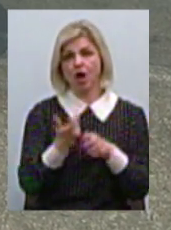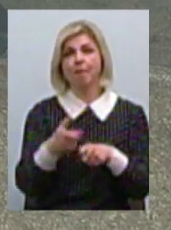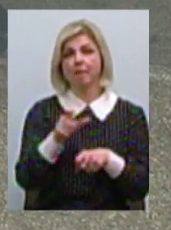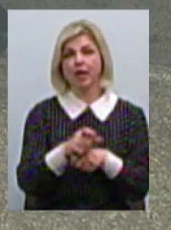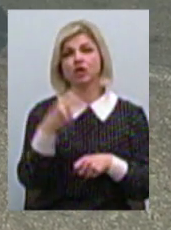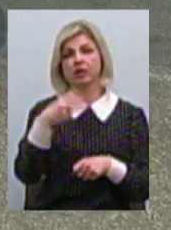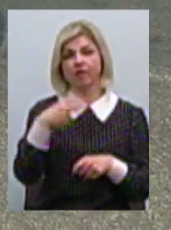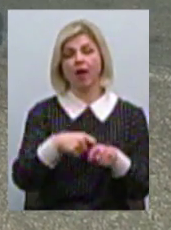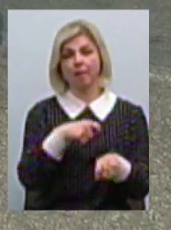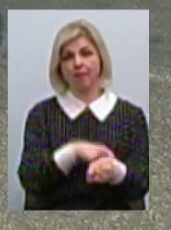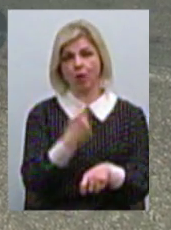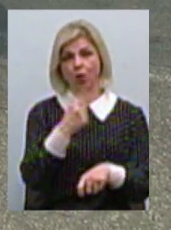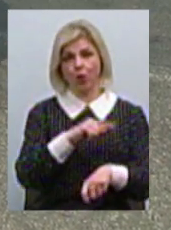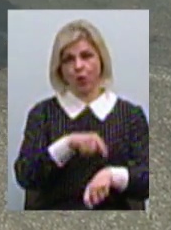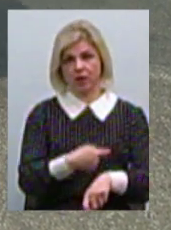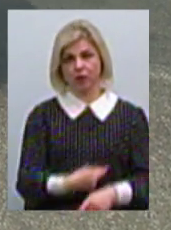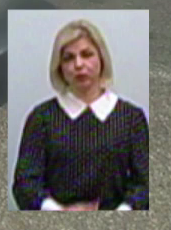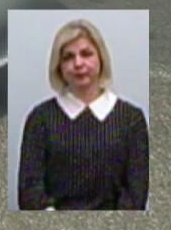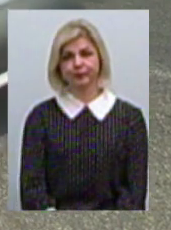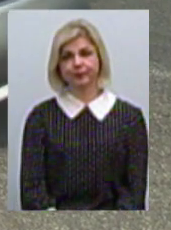20 км на годину.